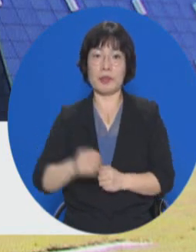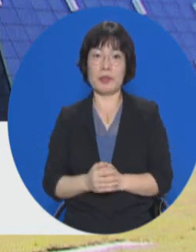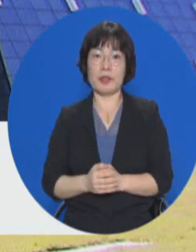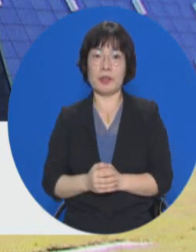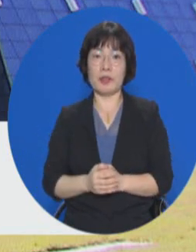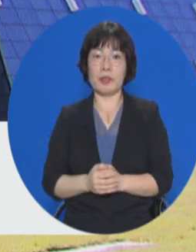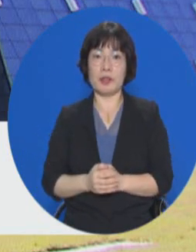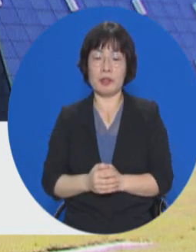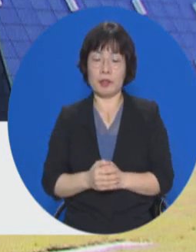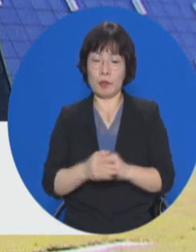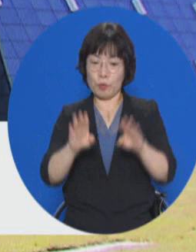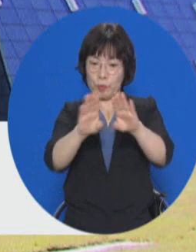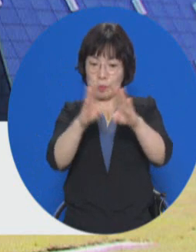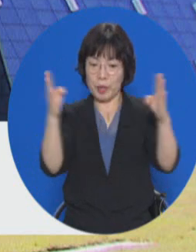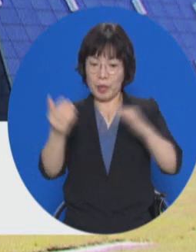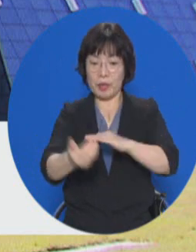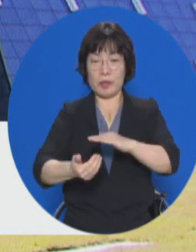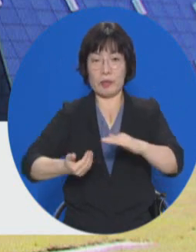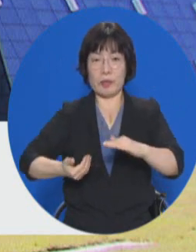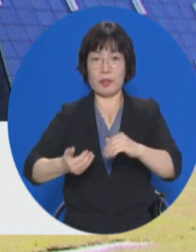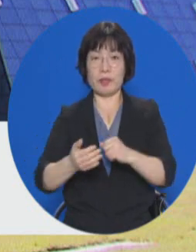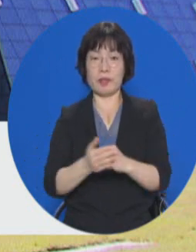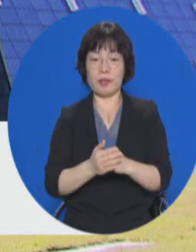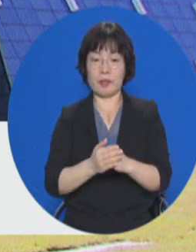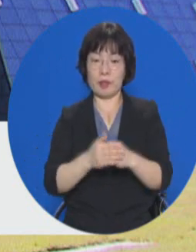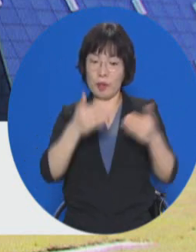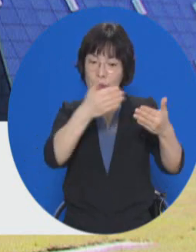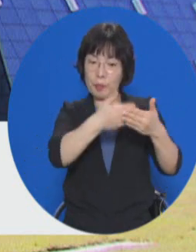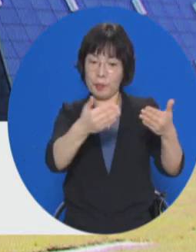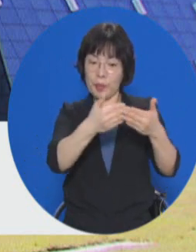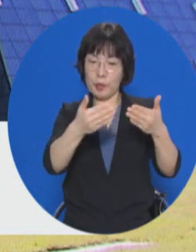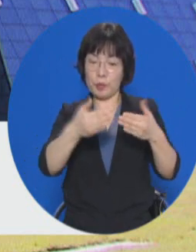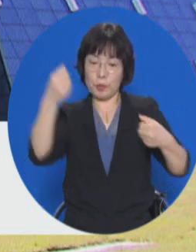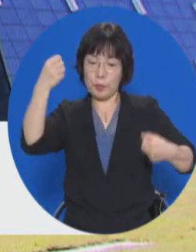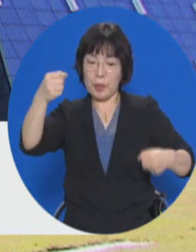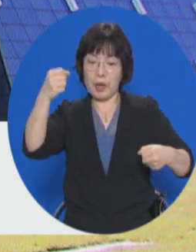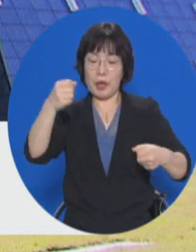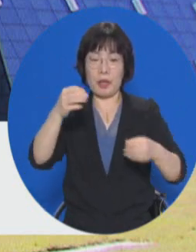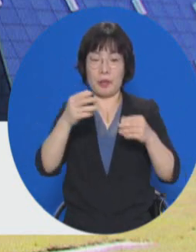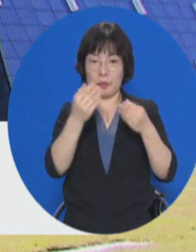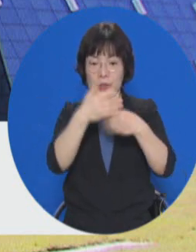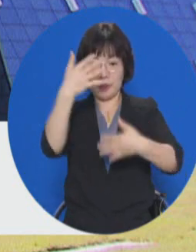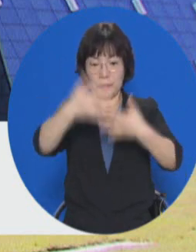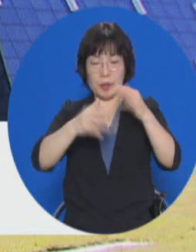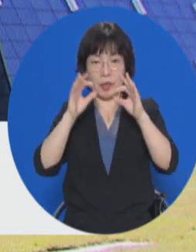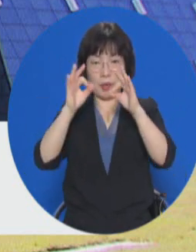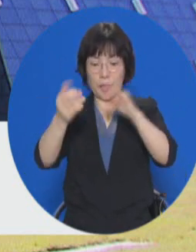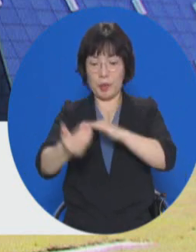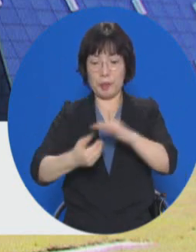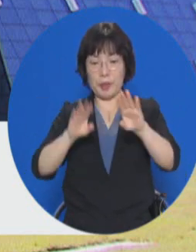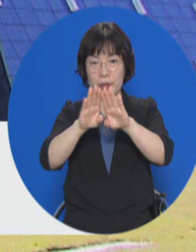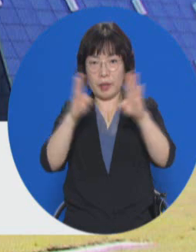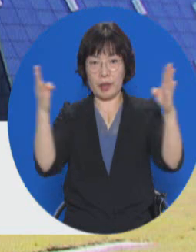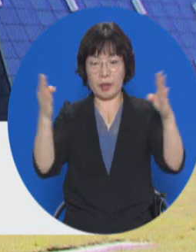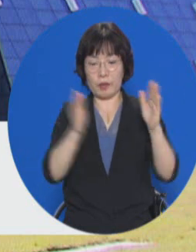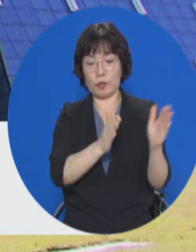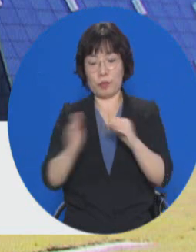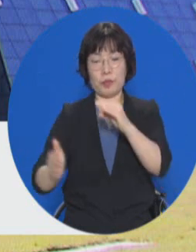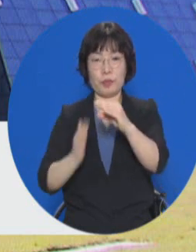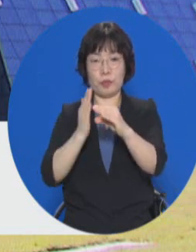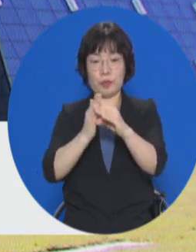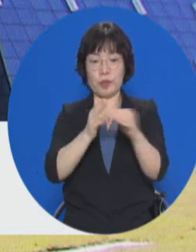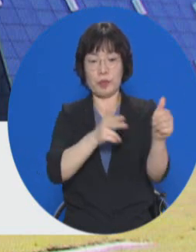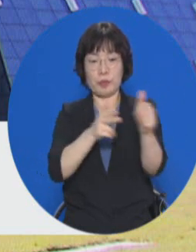있는데요. 본격적인 개관에 앞서 명화와 공연을 가상 체험으로 즐길 수 있는 사전 개관전이 준비되고